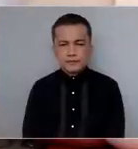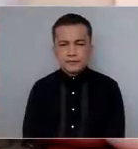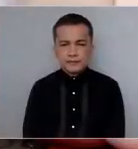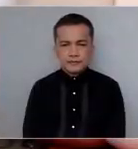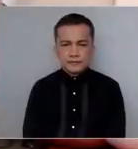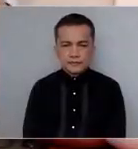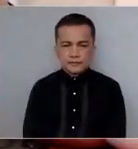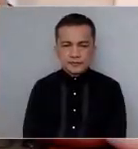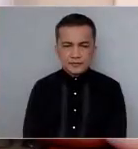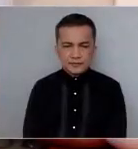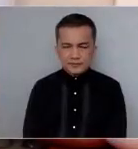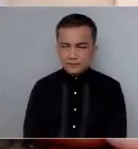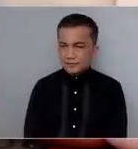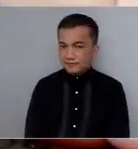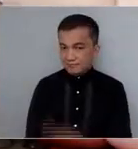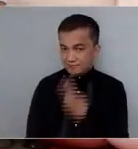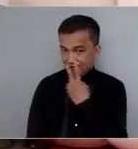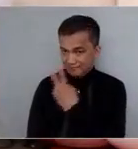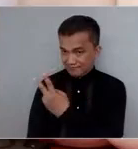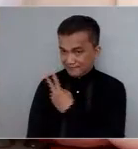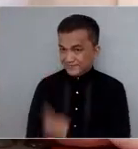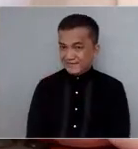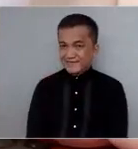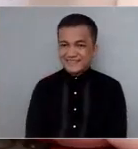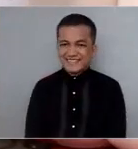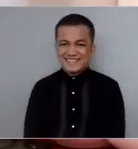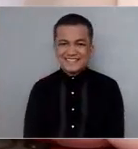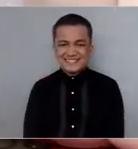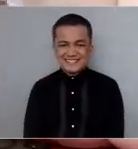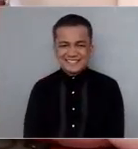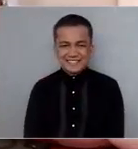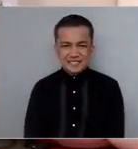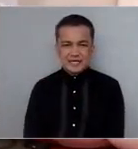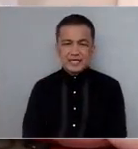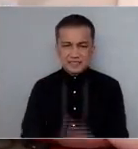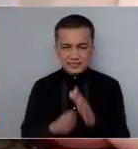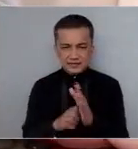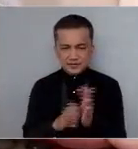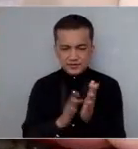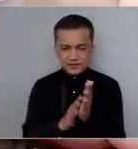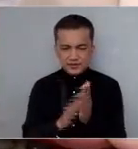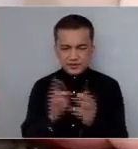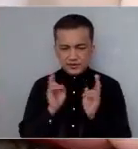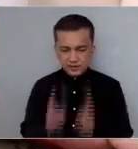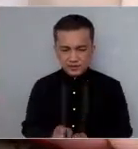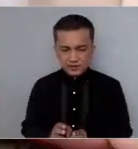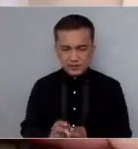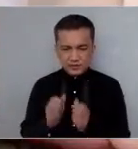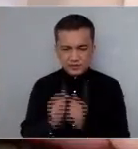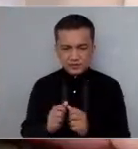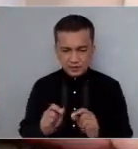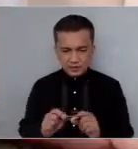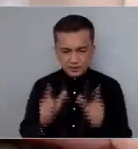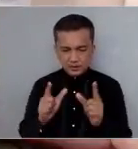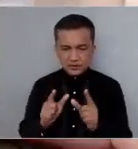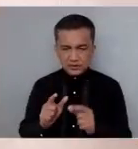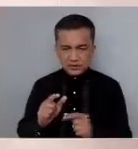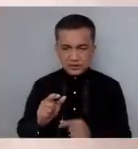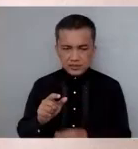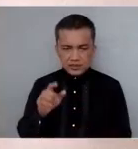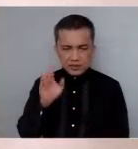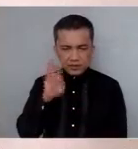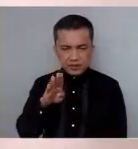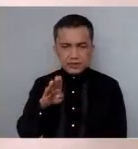Okay, kitang-kita nyo naman mga kapatid ang mga pasample ng school uniforms at makakasama rin natin ng live si kapatid na JC